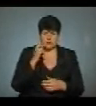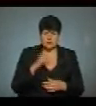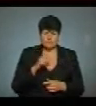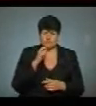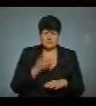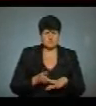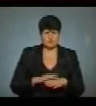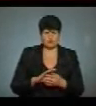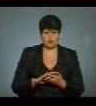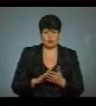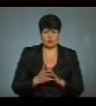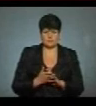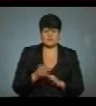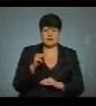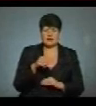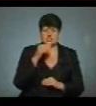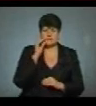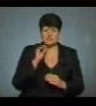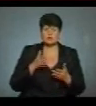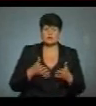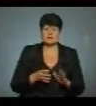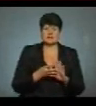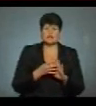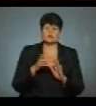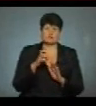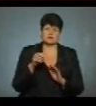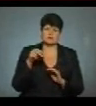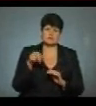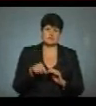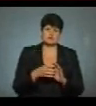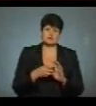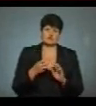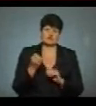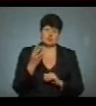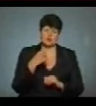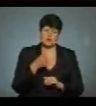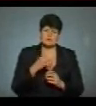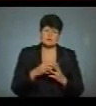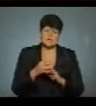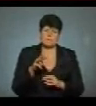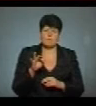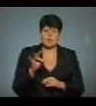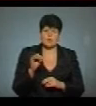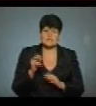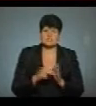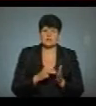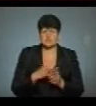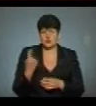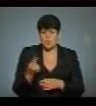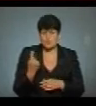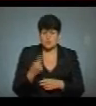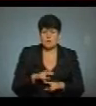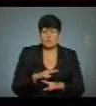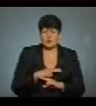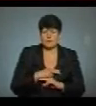положенні. Тарас Шевченко народився 9 березня 1814 року в селі Моринці Черкаської області.